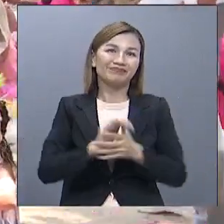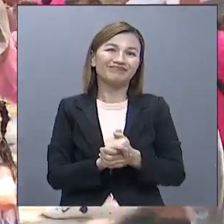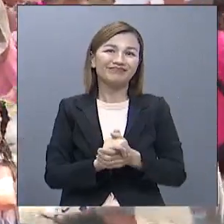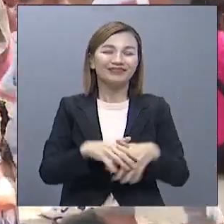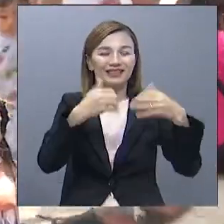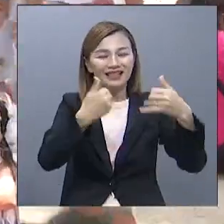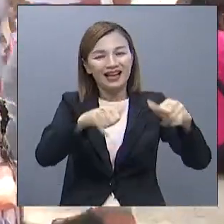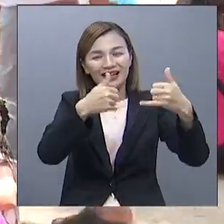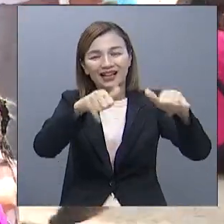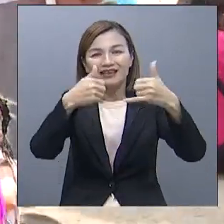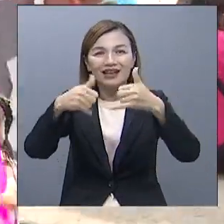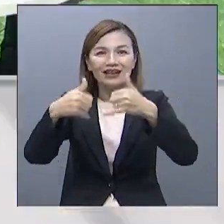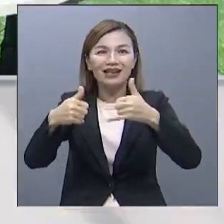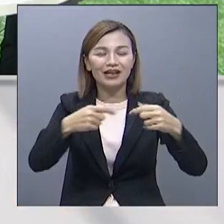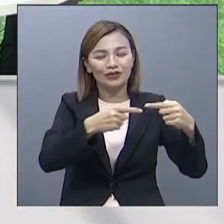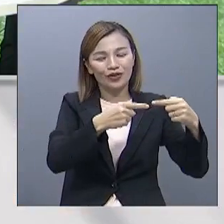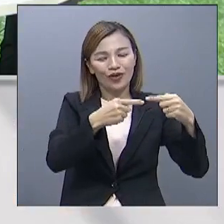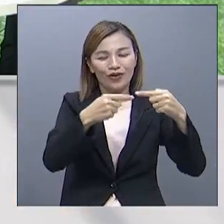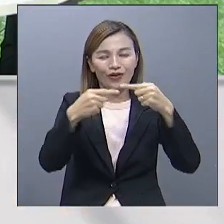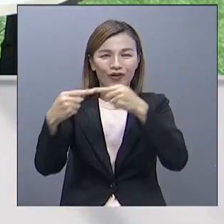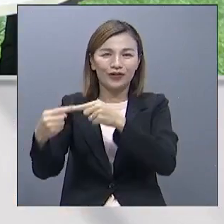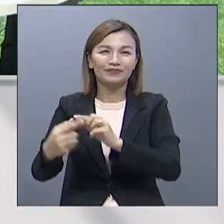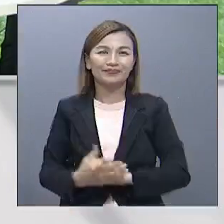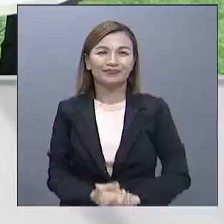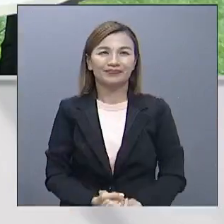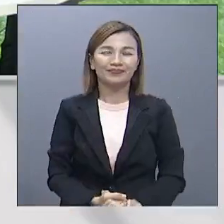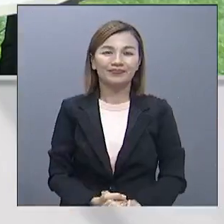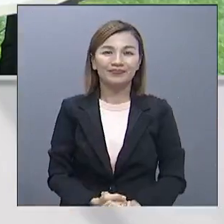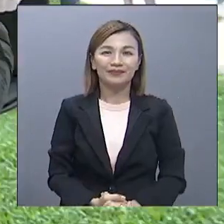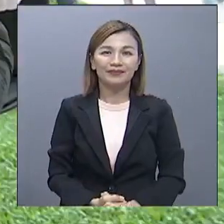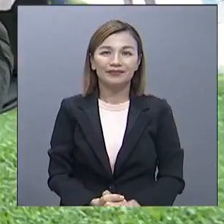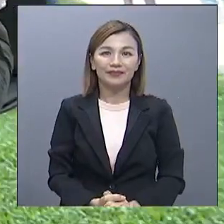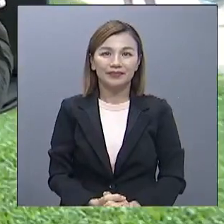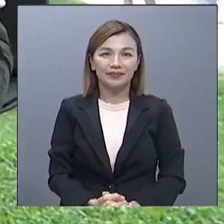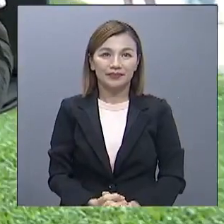กกันอยู่ที่นี่อย่างต่อเนื่องค่ะ ขอบคุณคุณพัชราค่ะ